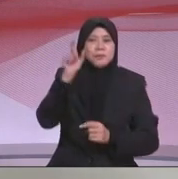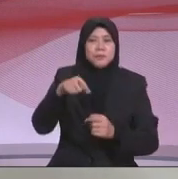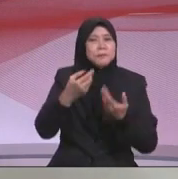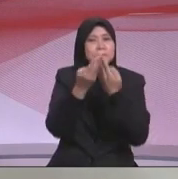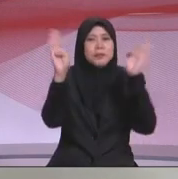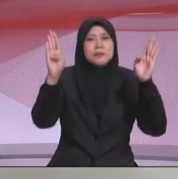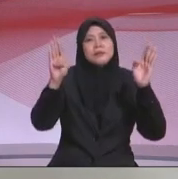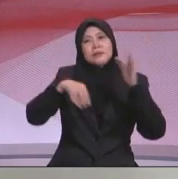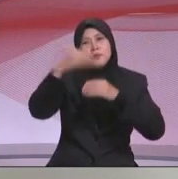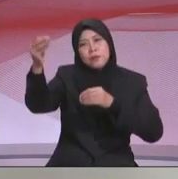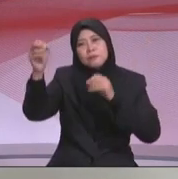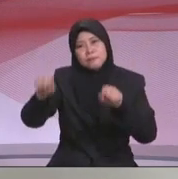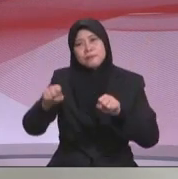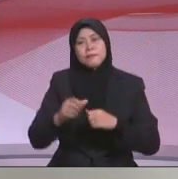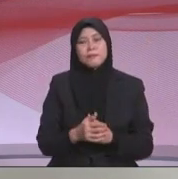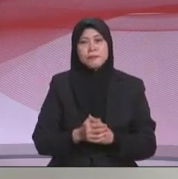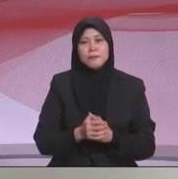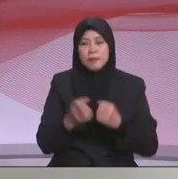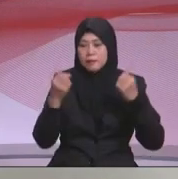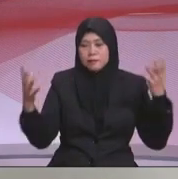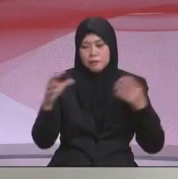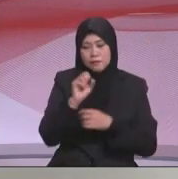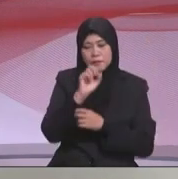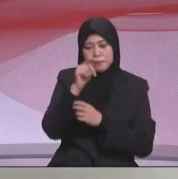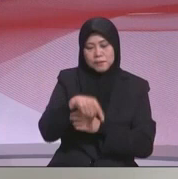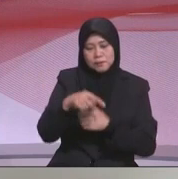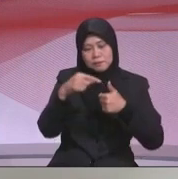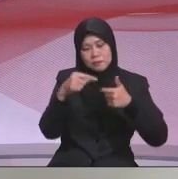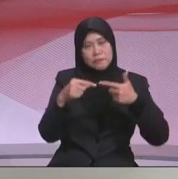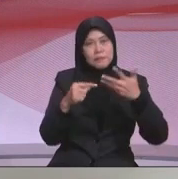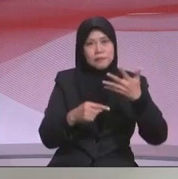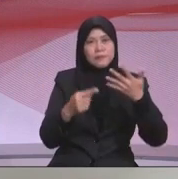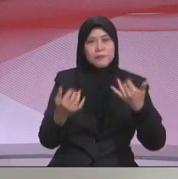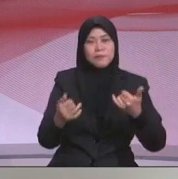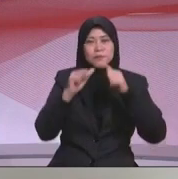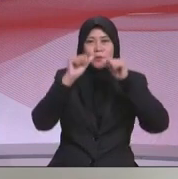keluar. Banyak lagi SOP-SOP lain saya percaya